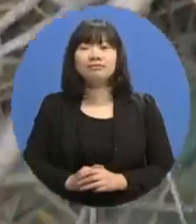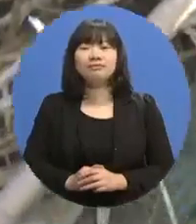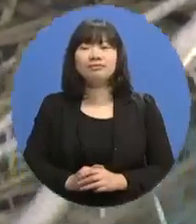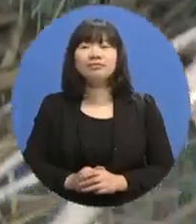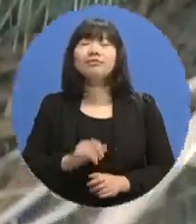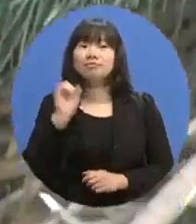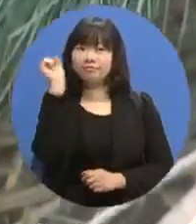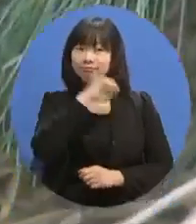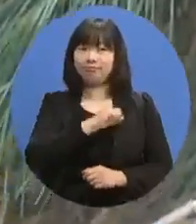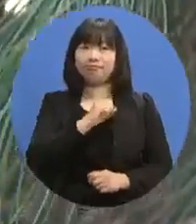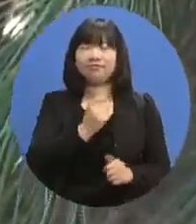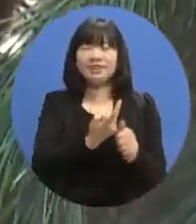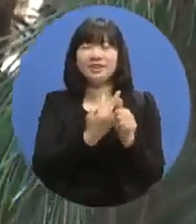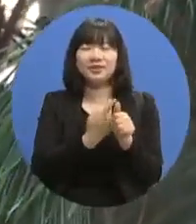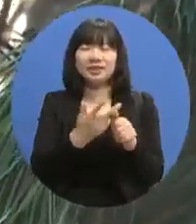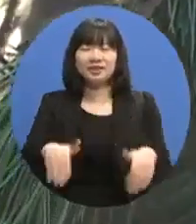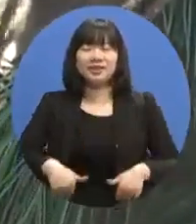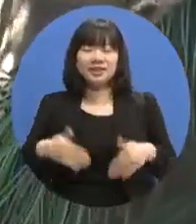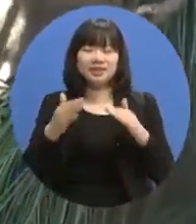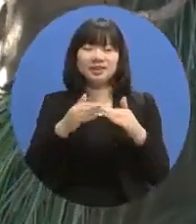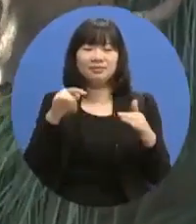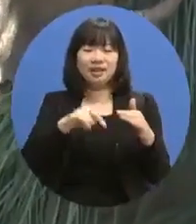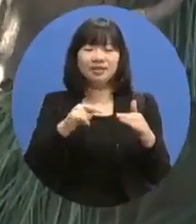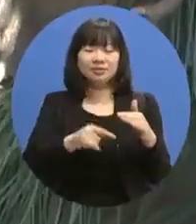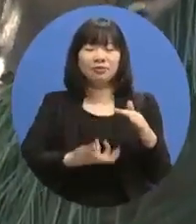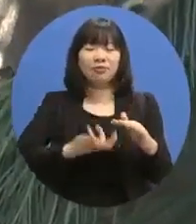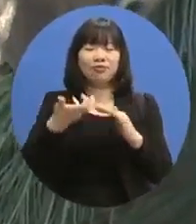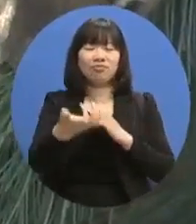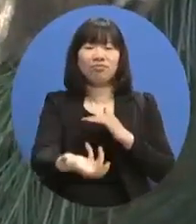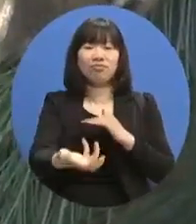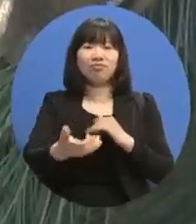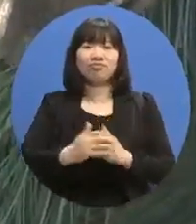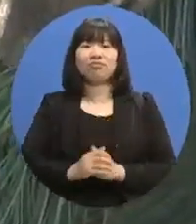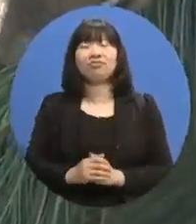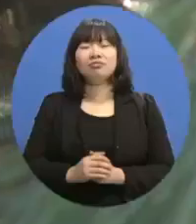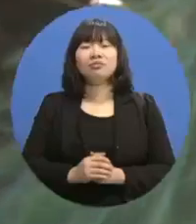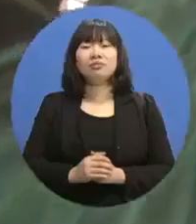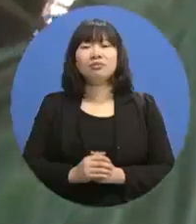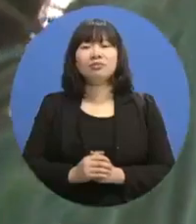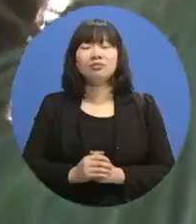아, 토끼를 따뜻한 집안으로 옮겨준 거군요.